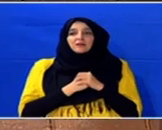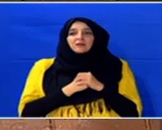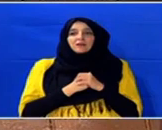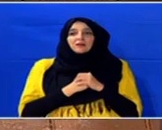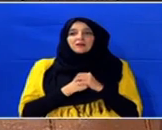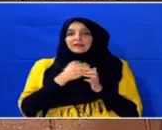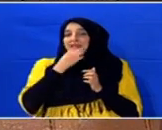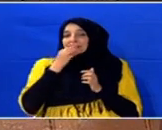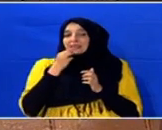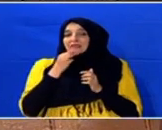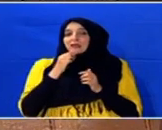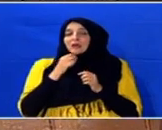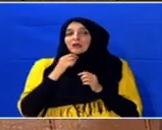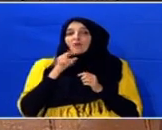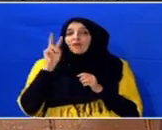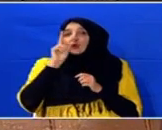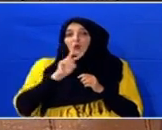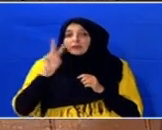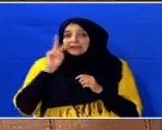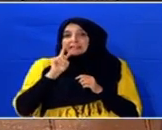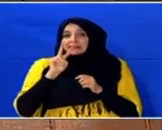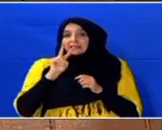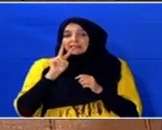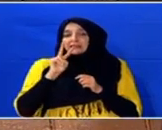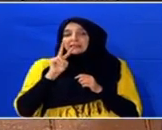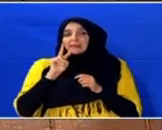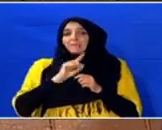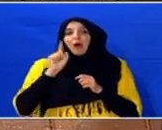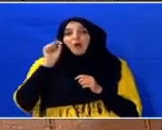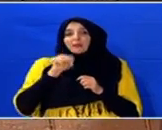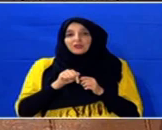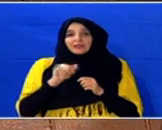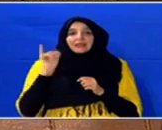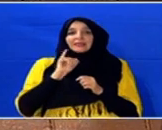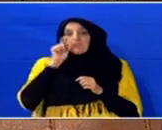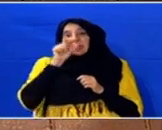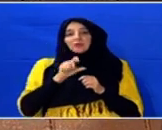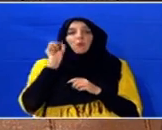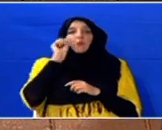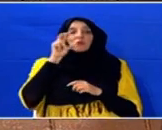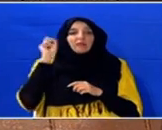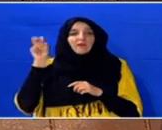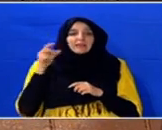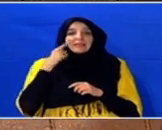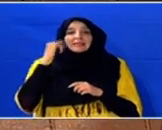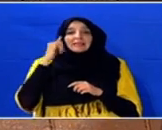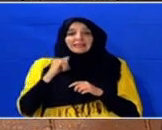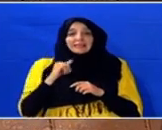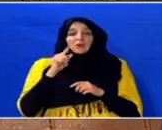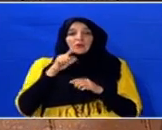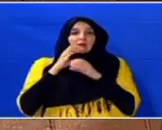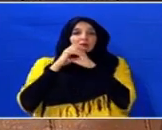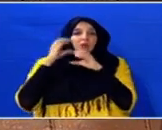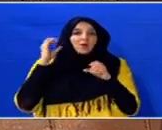وتسقط الجمعة عن الرجل المسافر إذا كان سافر